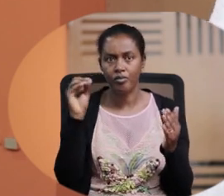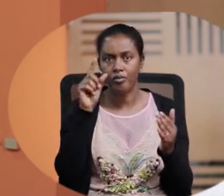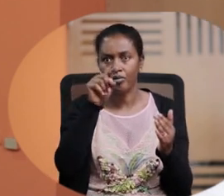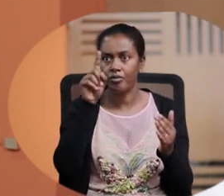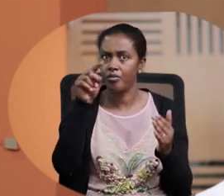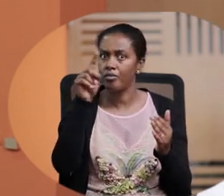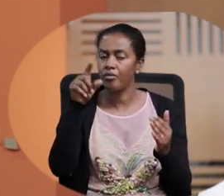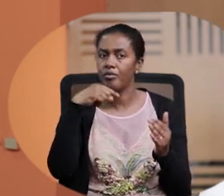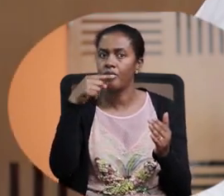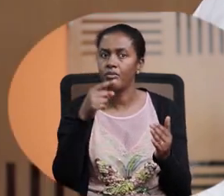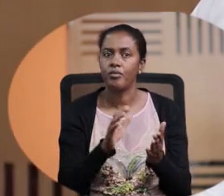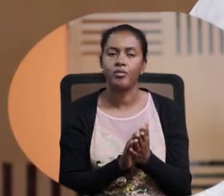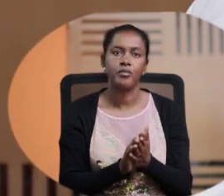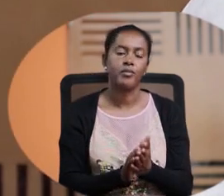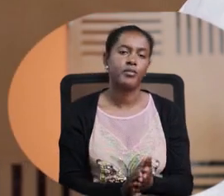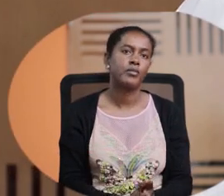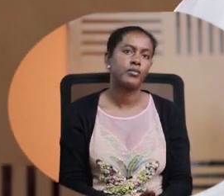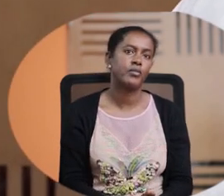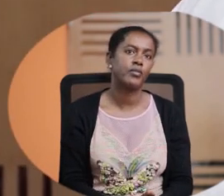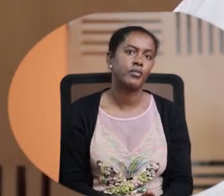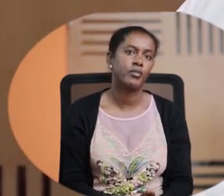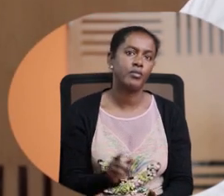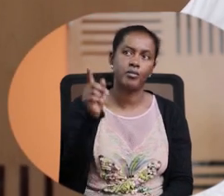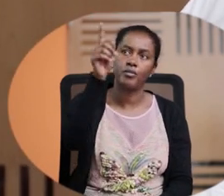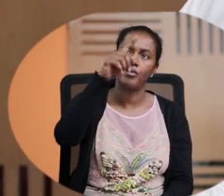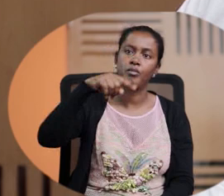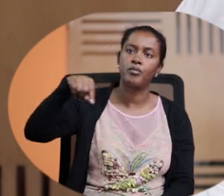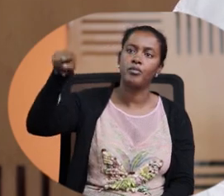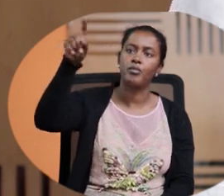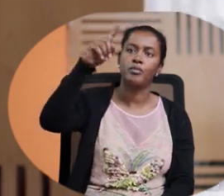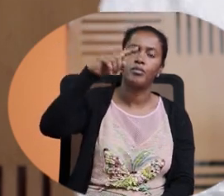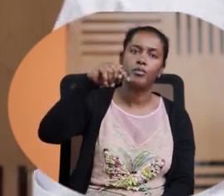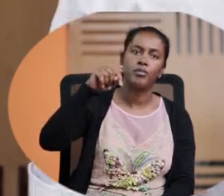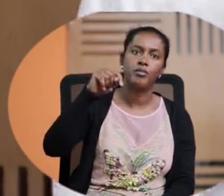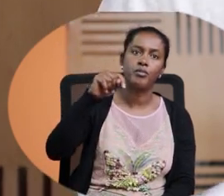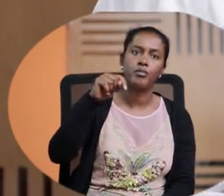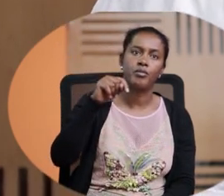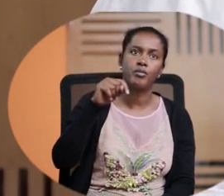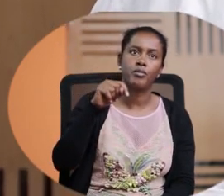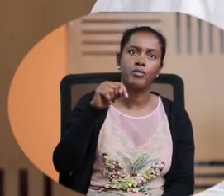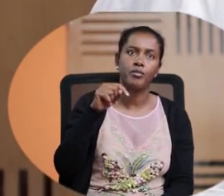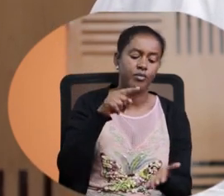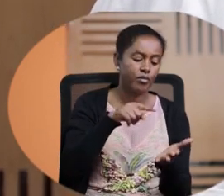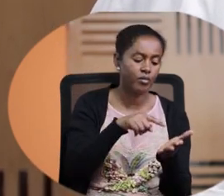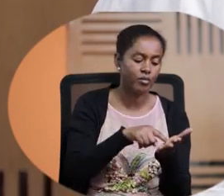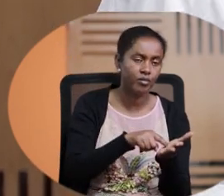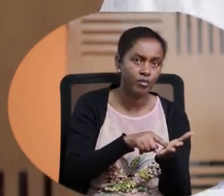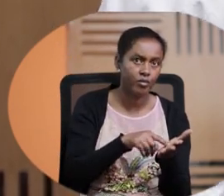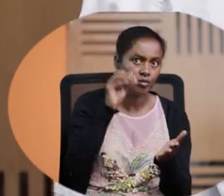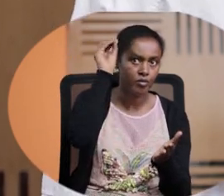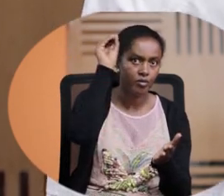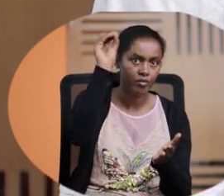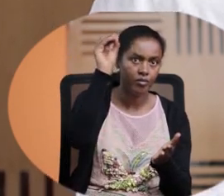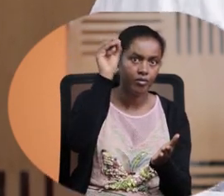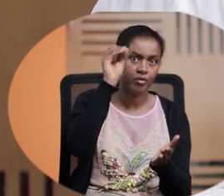kenya protractor gargaramdi kasudendiya turre gengo kafanna gengo kun an urisa degree dibasadif jata